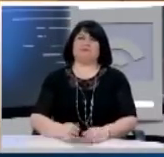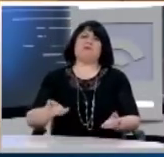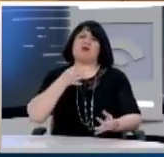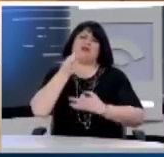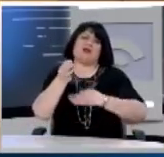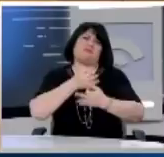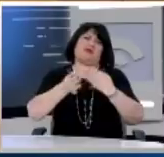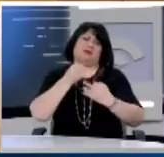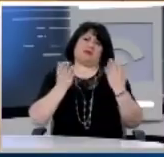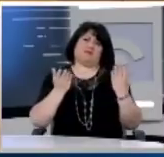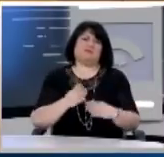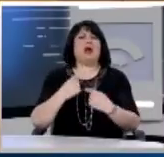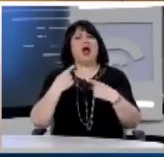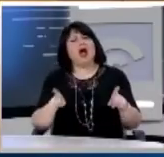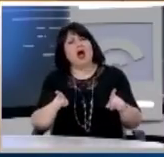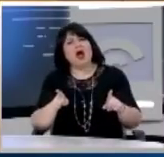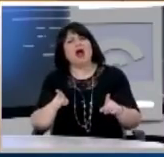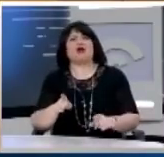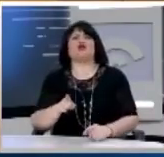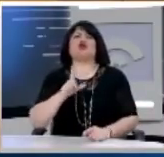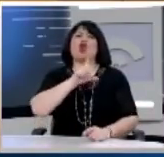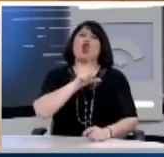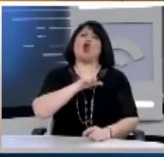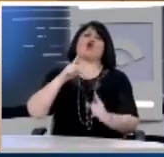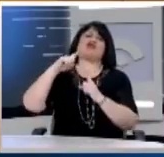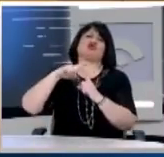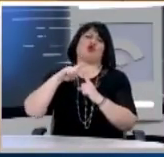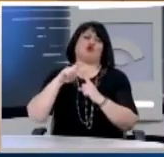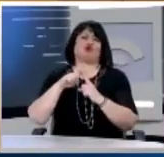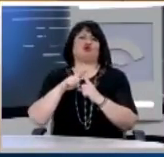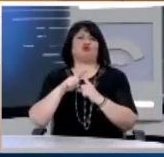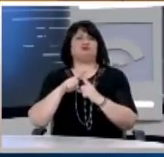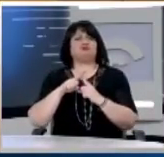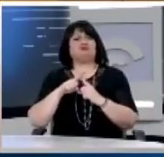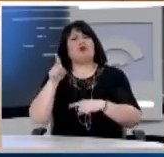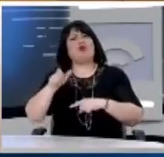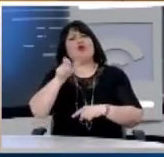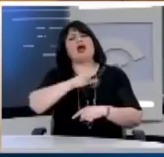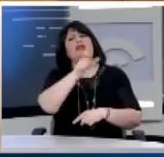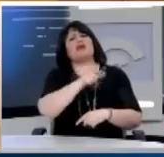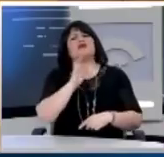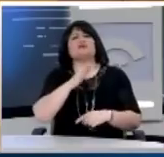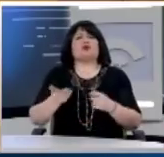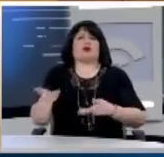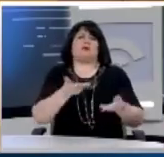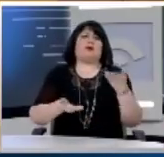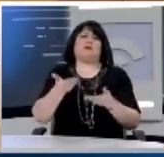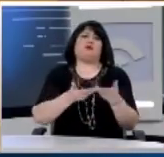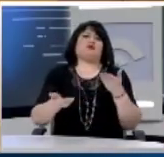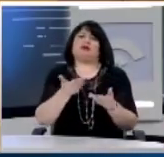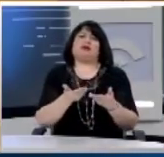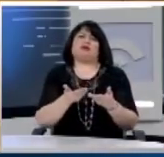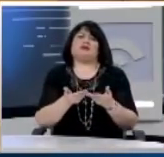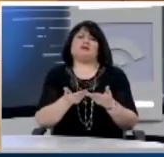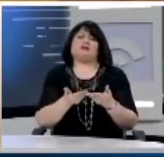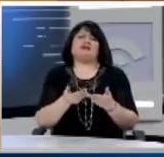νωρίς, άλλος τον Ουαλό, τον Λόι Τζόρτζ. Άλλοι μπορούν που έχουν πιο πολιτιστική ροπή,